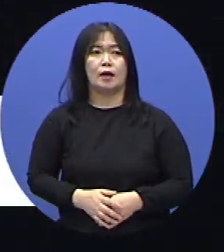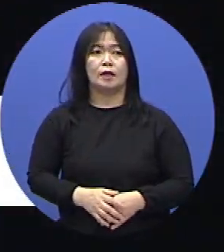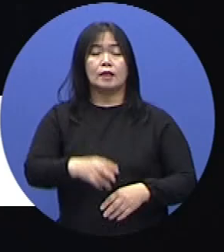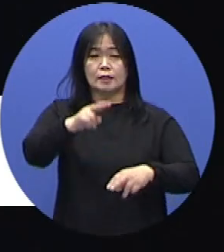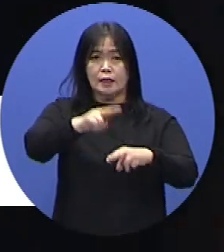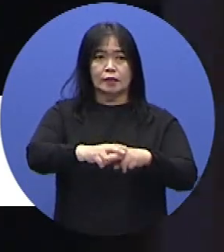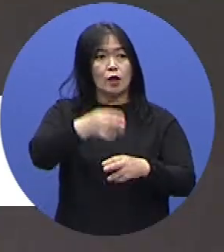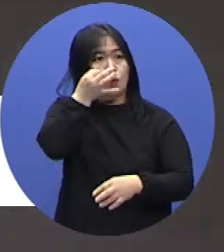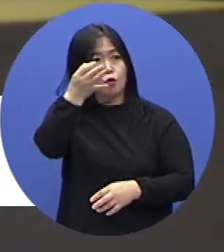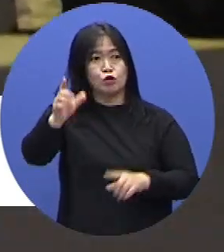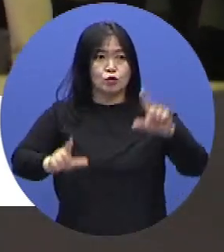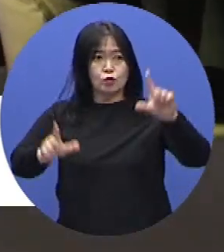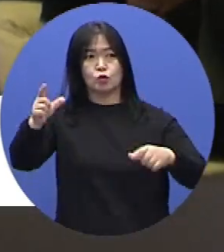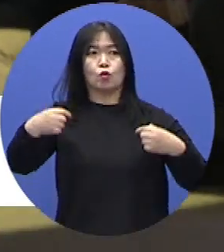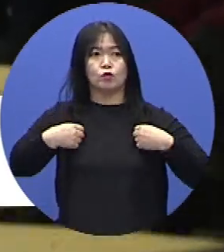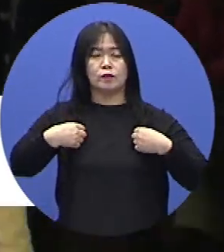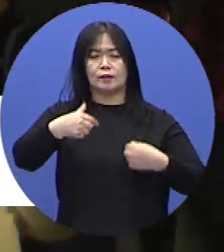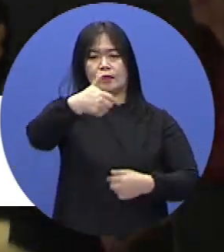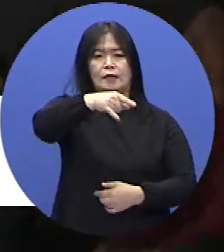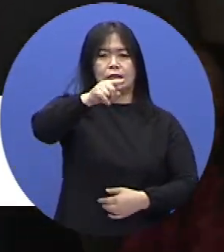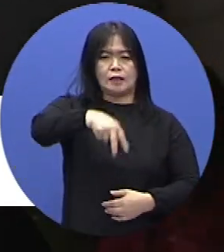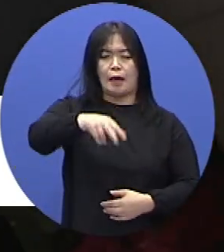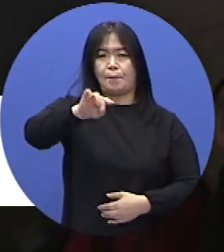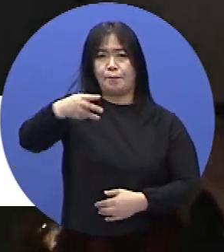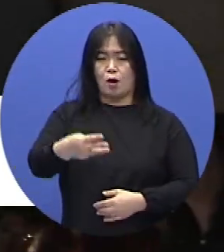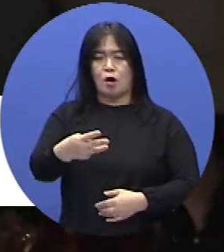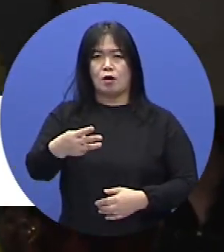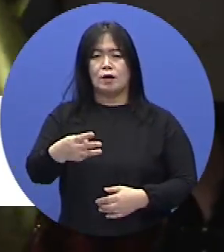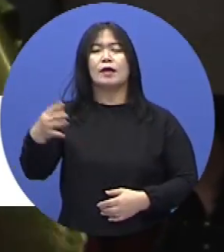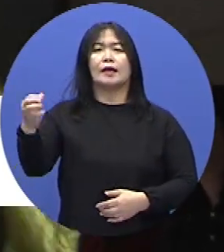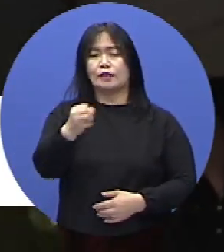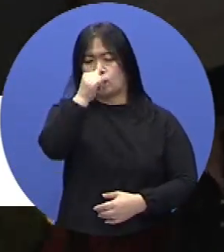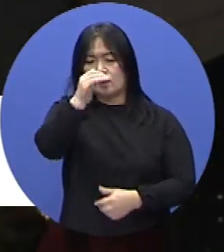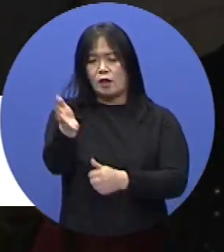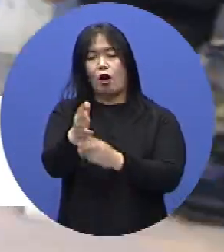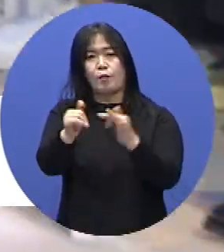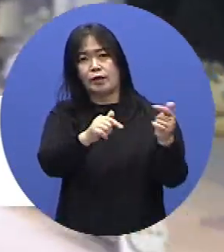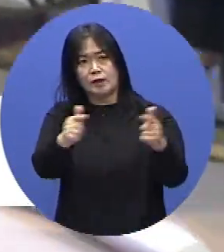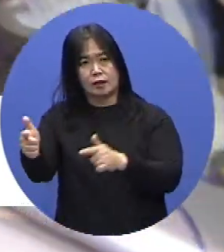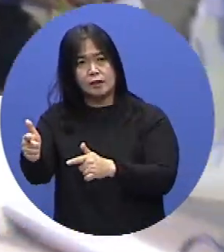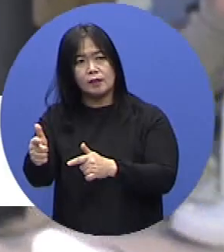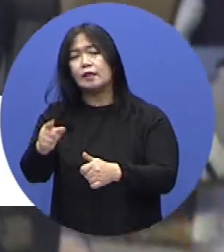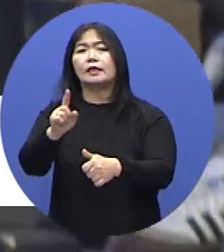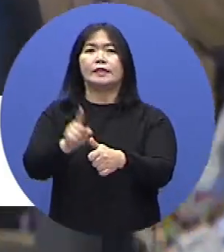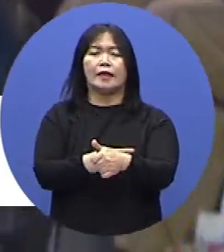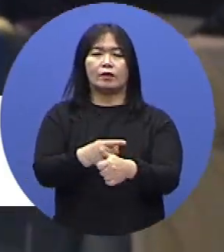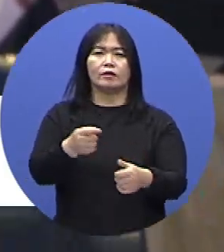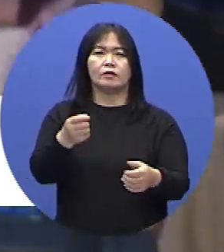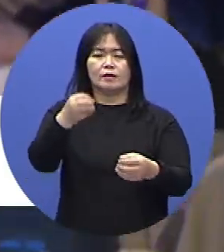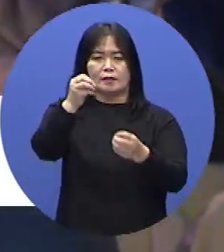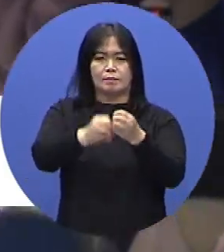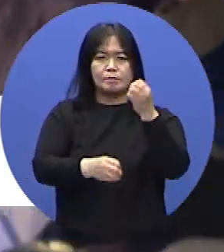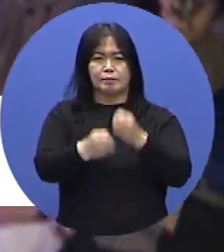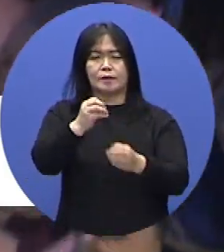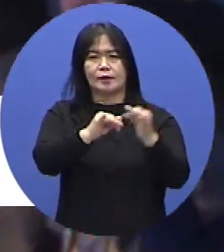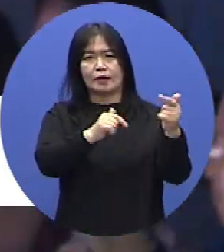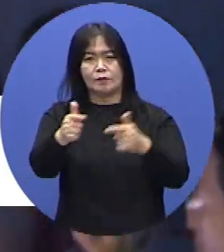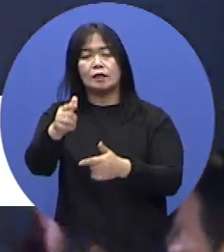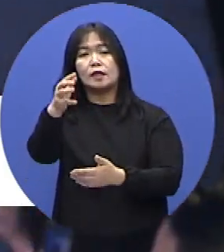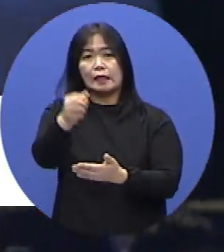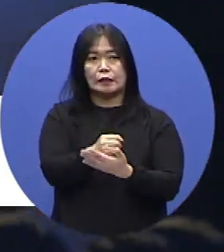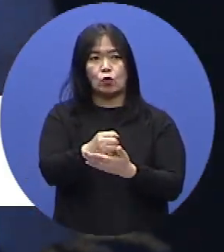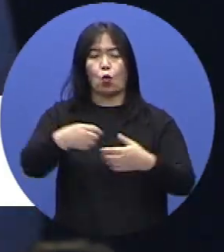자리에서 선보인 작업복은 갯벌을 터전으로 살아가는 어민과 생태해설사 등의 옷으로 지속가능한